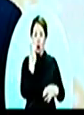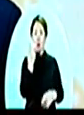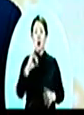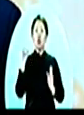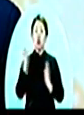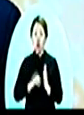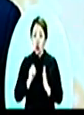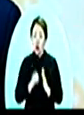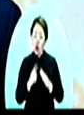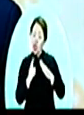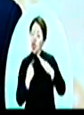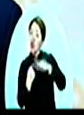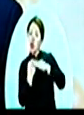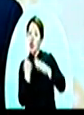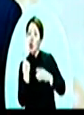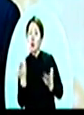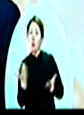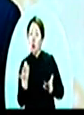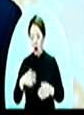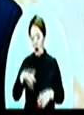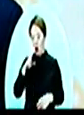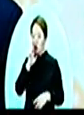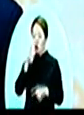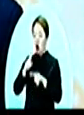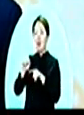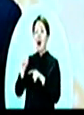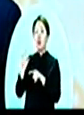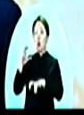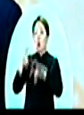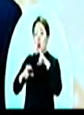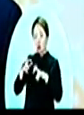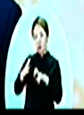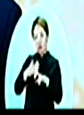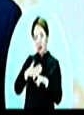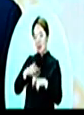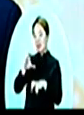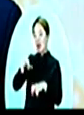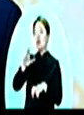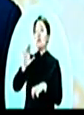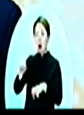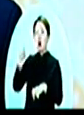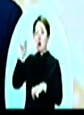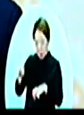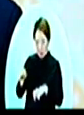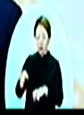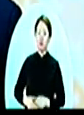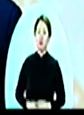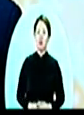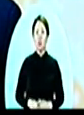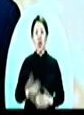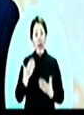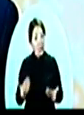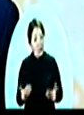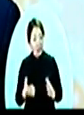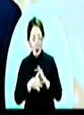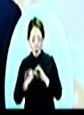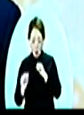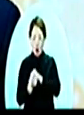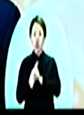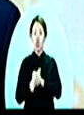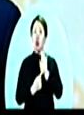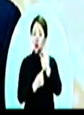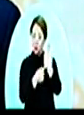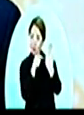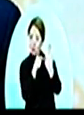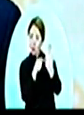байх учиртай. Энэ багны нэг нь бол одоо энэ яхарахгүй хүнс хөдөө аж ахуй хөнгө үйлдвэрийн салбар болох бүрэн үндэстэй. Ингээдтэй бас